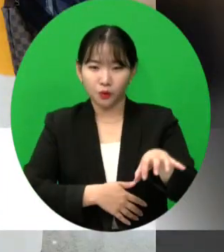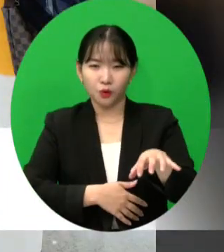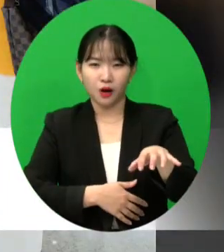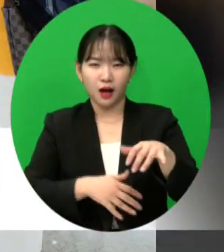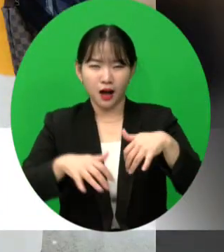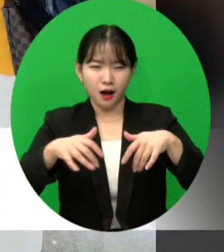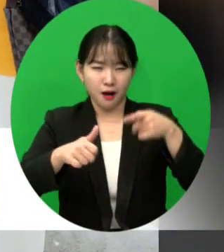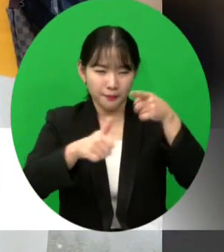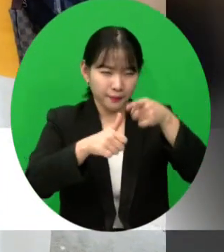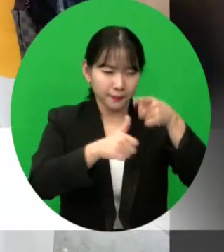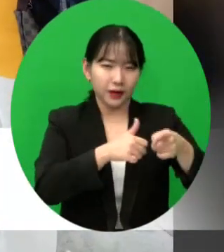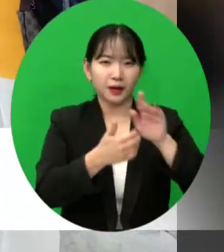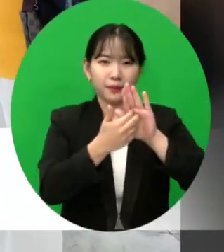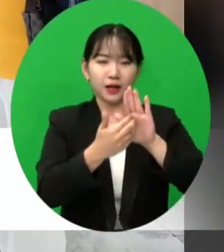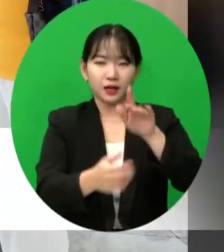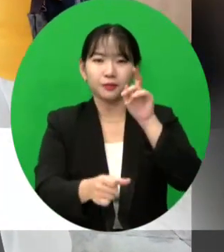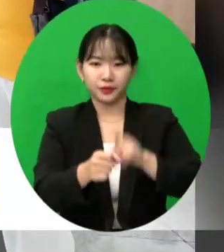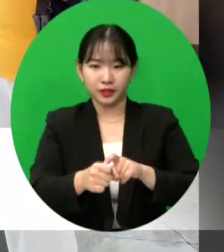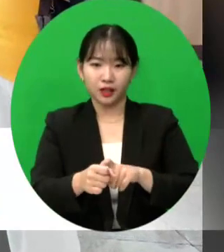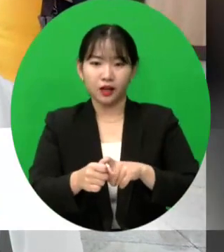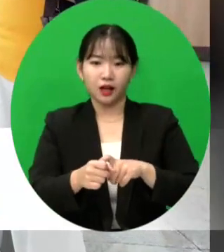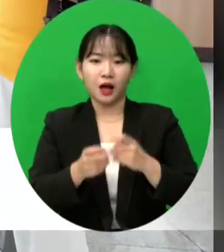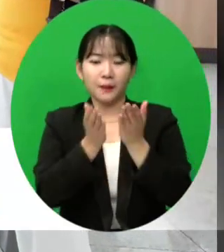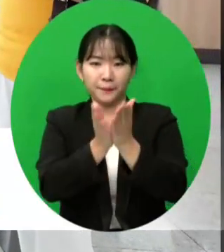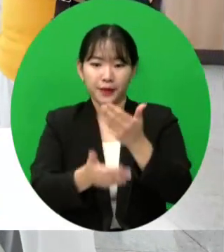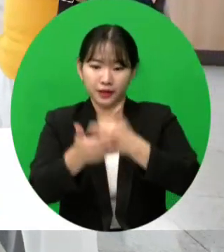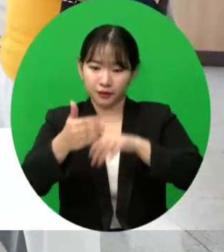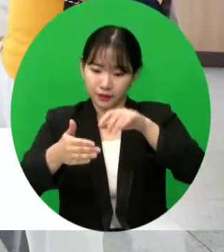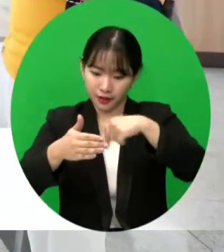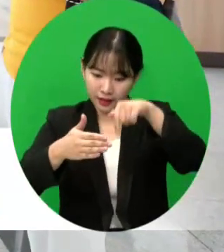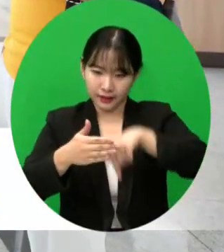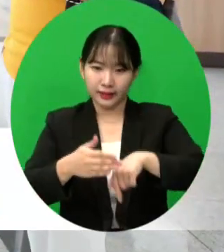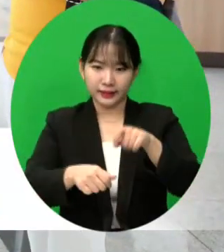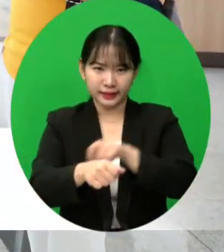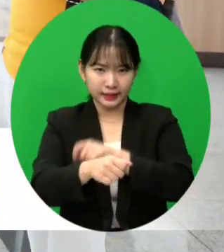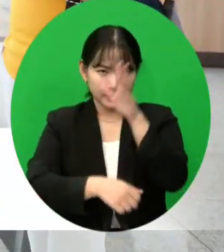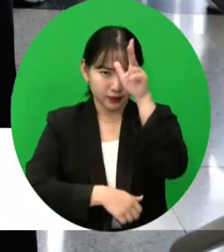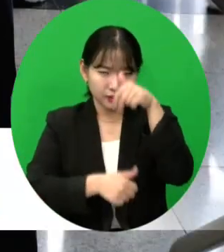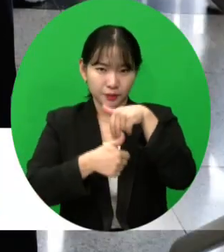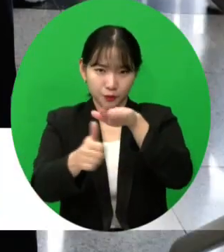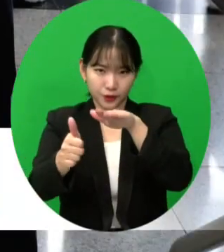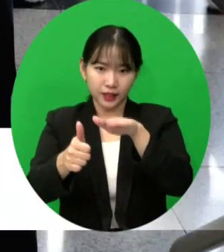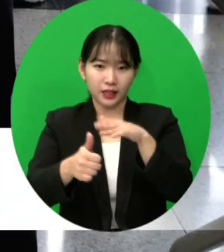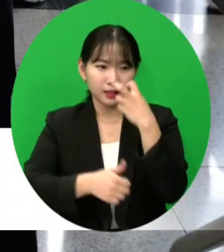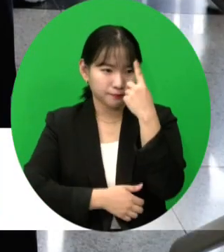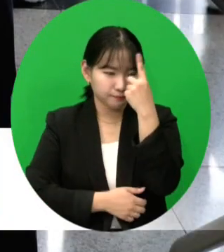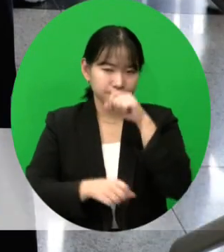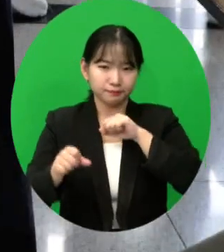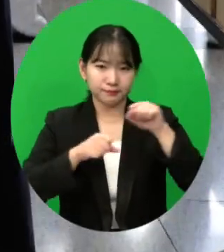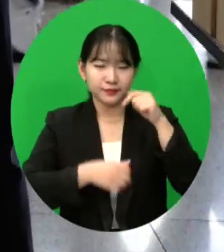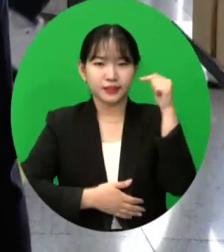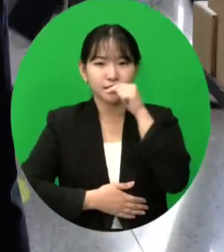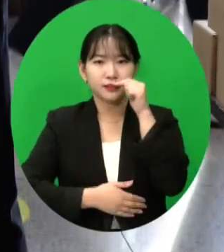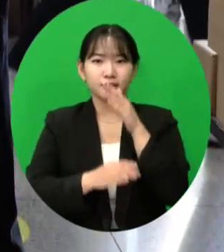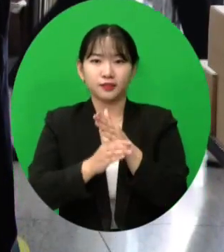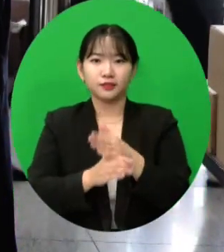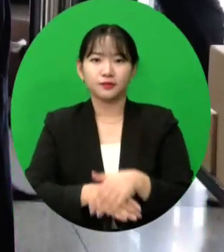묻지마 범죄 발생을 억제하기 위해 여객선 터미널 내부에 특공대원을 배치하고 치안 활동을 강화하고 있습니다.